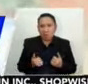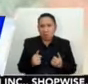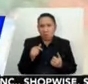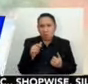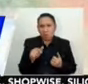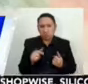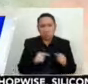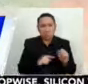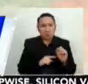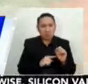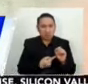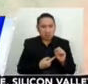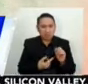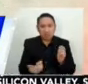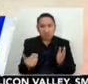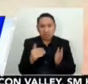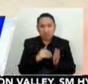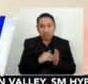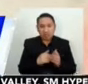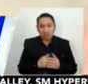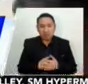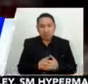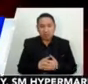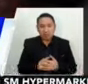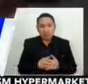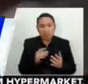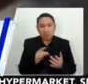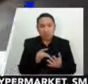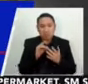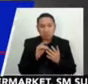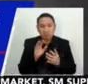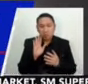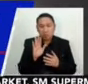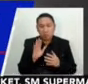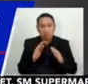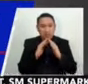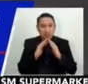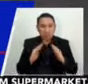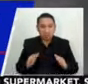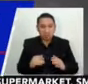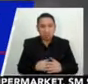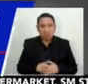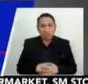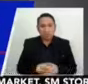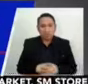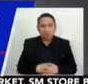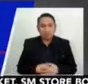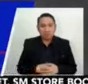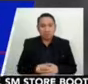lalo na yung gawain yung kanilang mga bahay. Tinitingnan ko yung infrastructure.